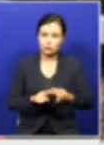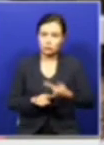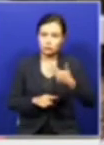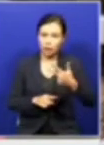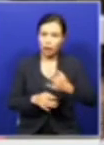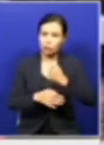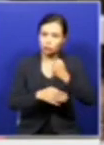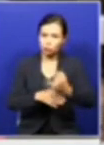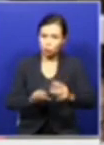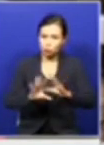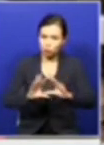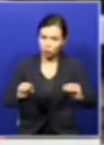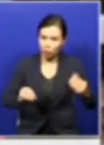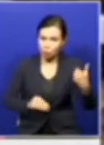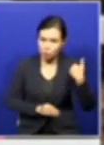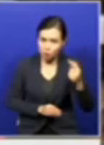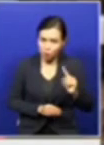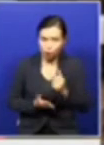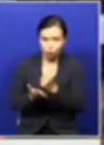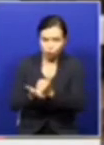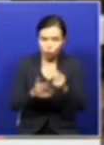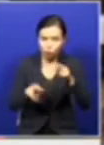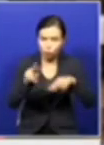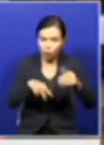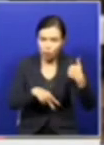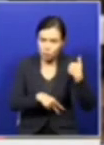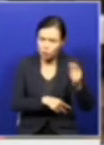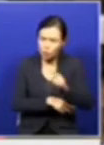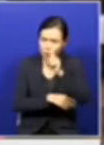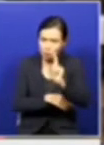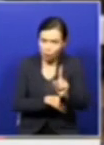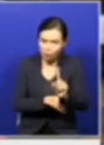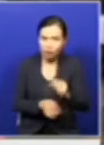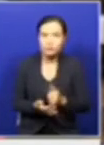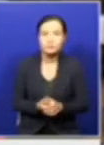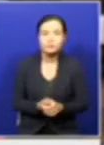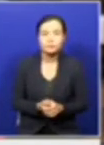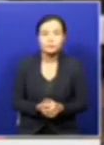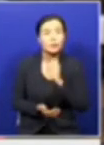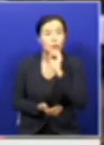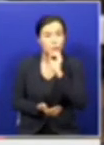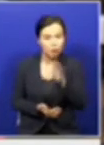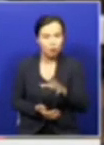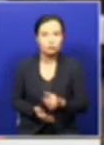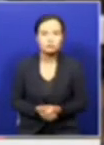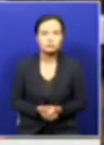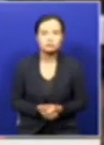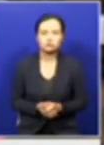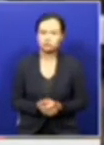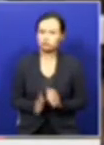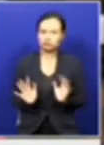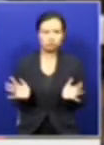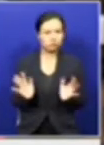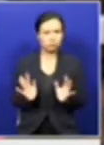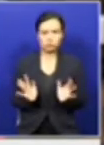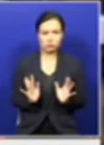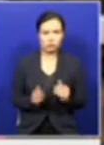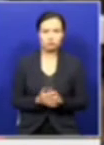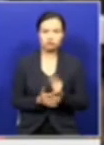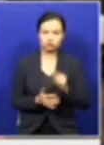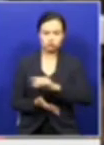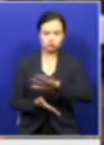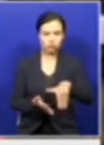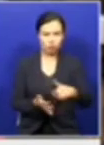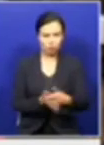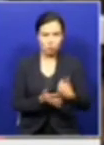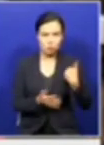ลอยู่เยียวยาหรือว่าดูแลเบื้องต้นไปแล้วหรือเปล่าคำตอบคือว่าไม่เลยครับท่านประธานคนเหล่านี้ยัง